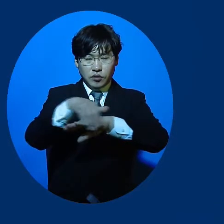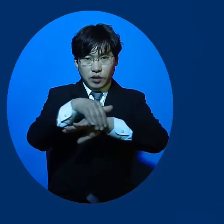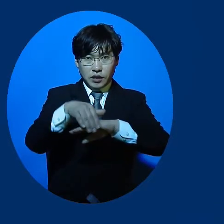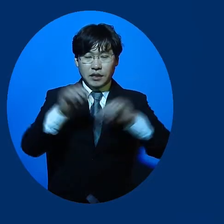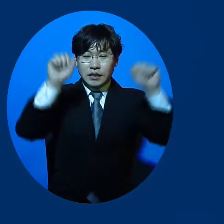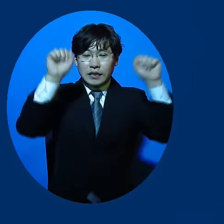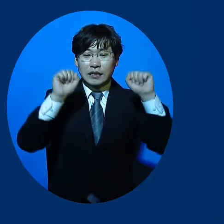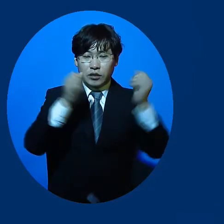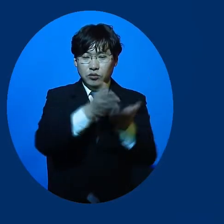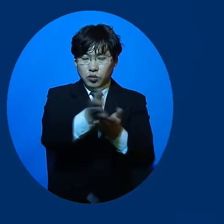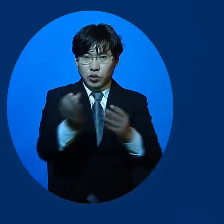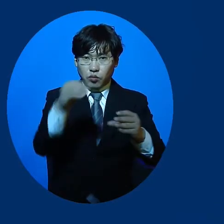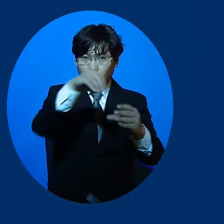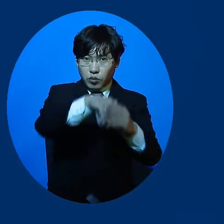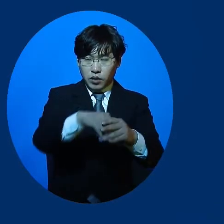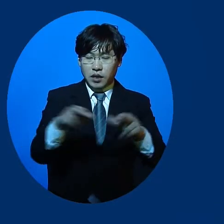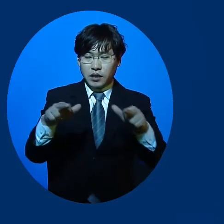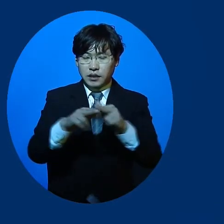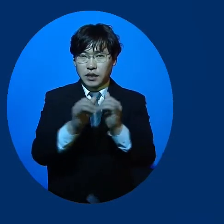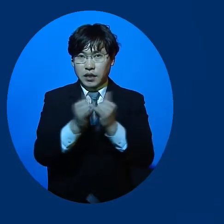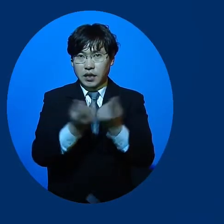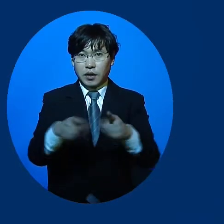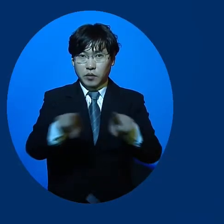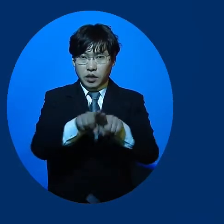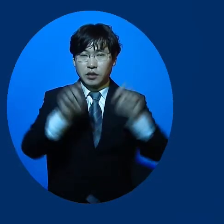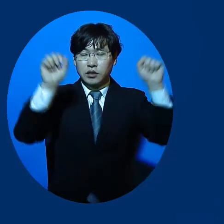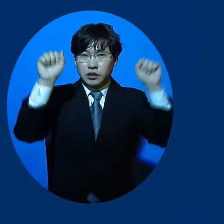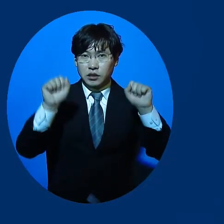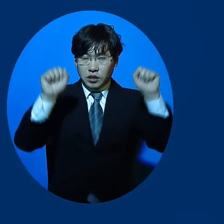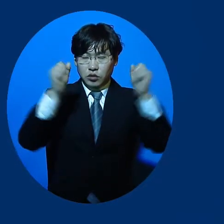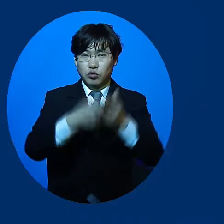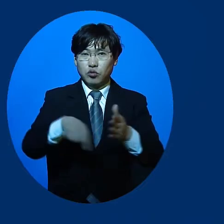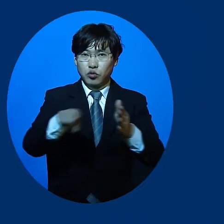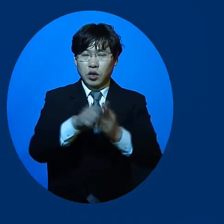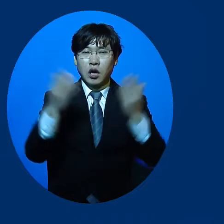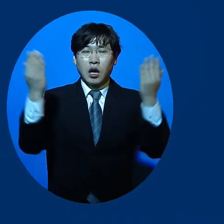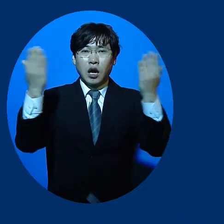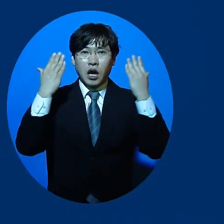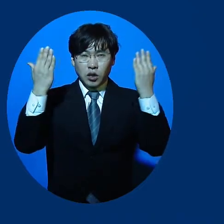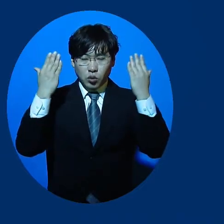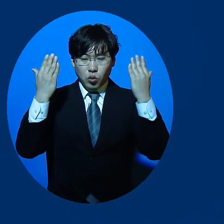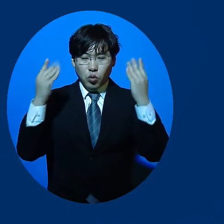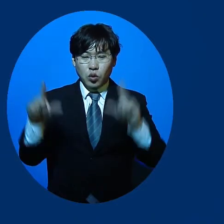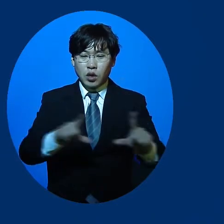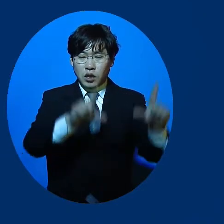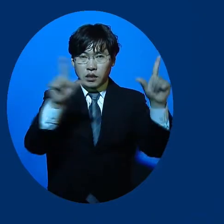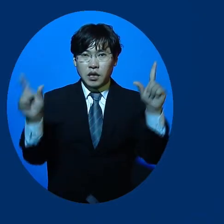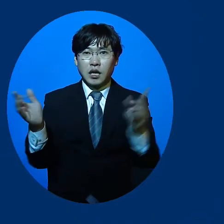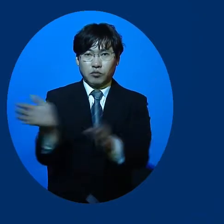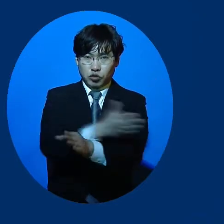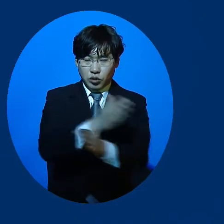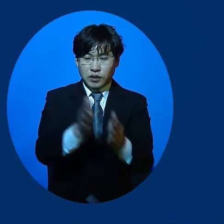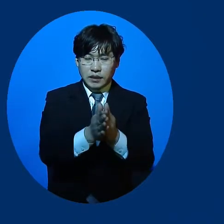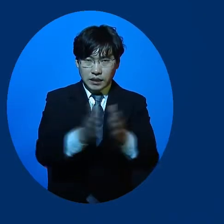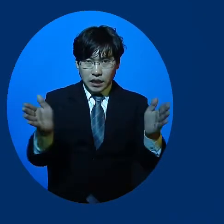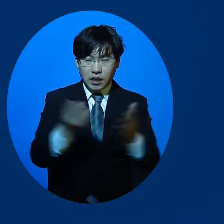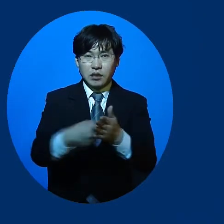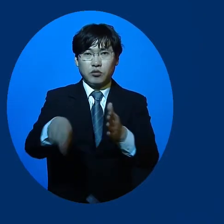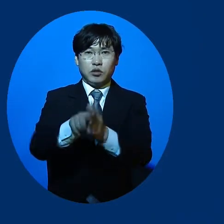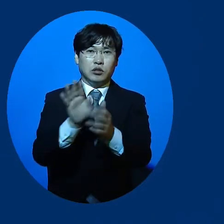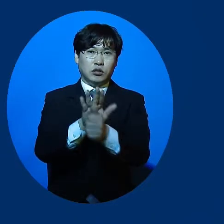적용해서 장애 학생과 함께하는 체육이 학교 생활부터 시작될 수 있도록 해야 한다. 그리고